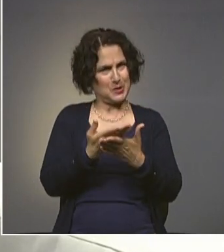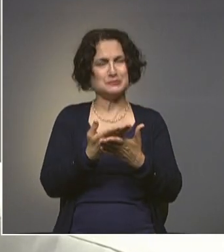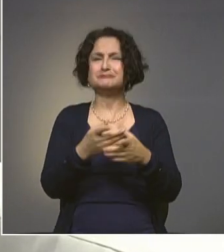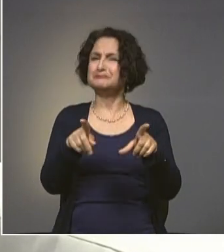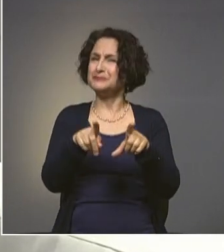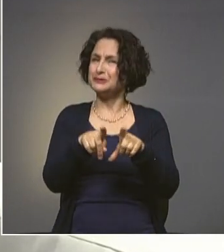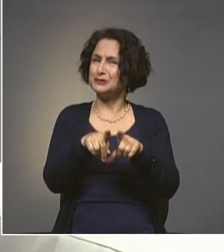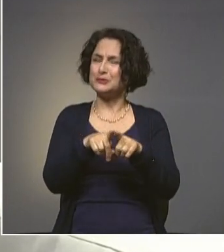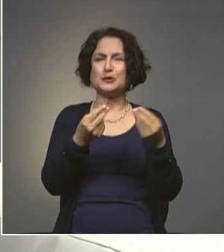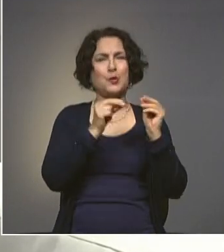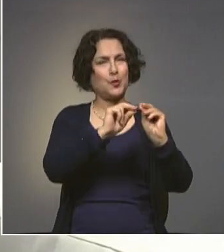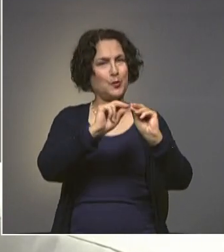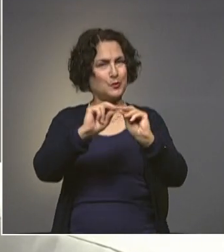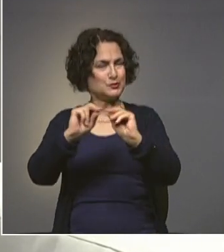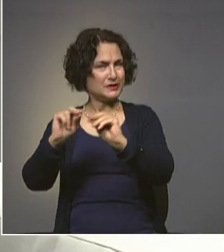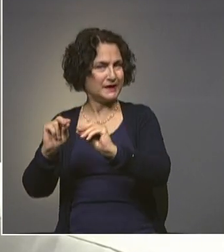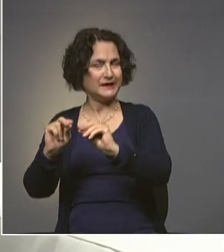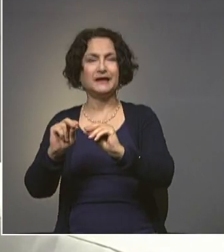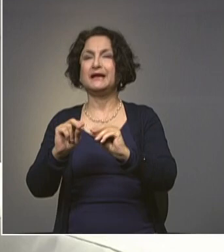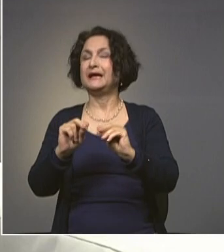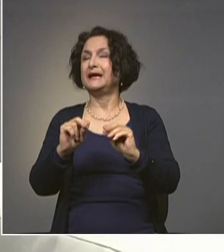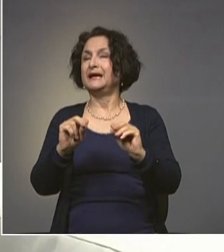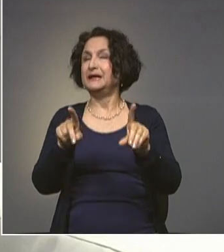като обучение. Освен това, ние имаме